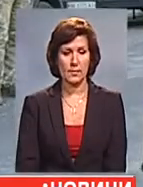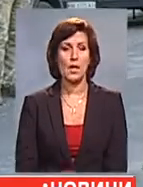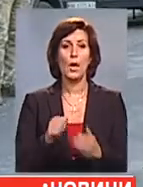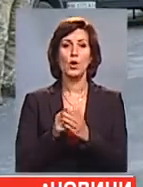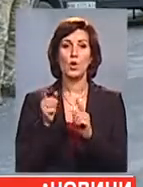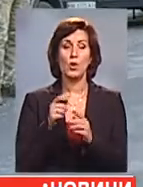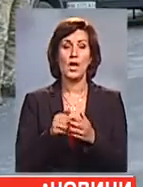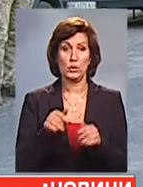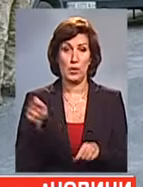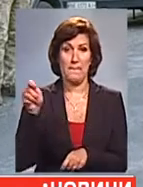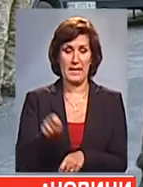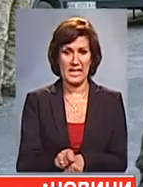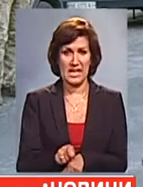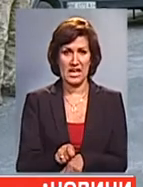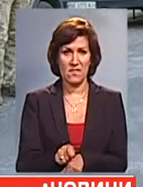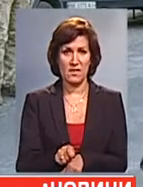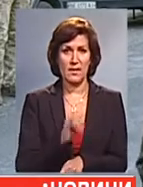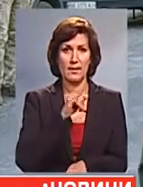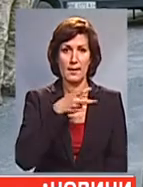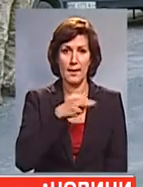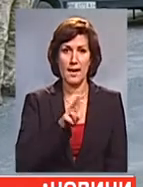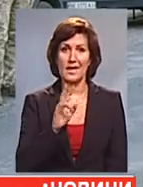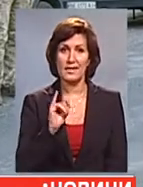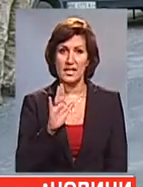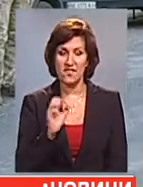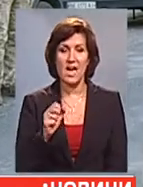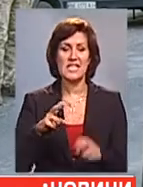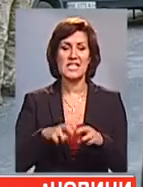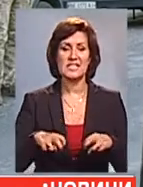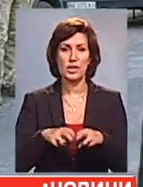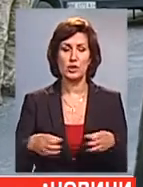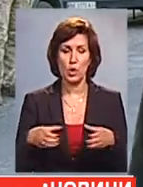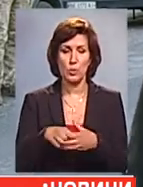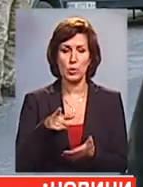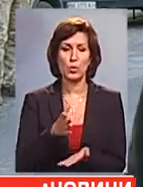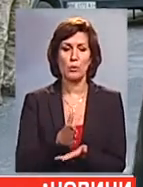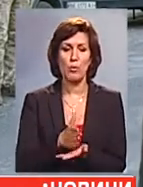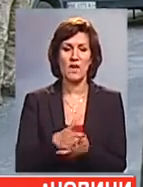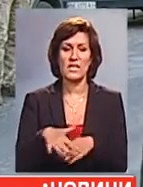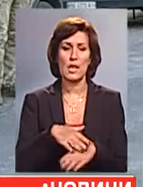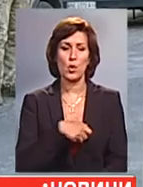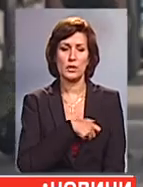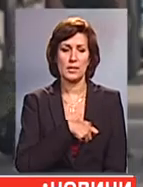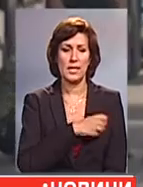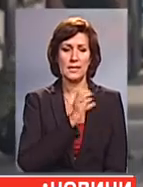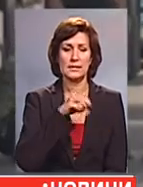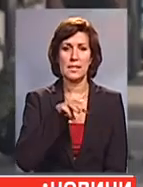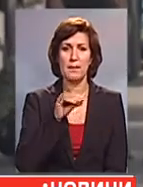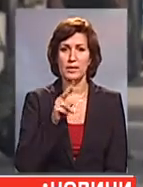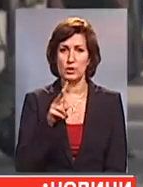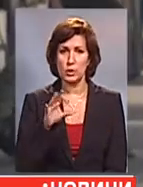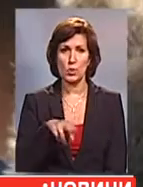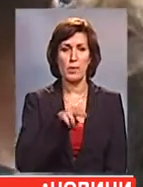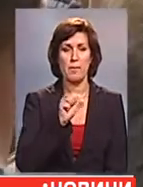До того, як сюди приїхав Ілля Ківа і слідча оперативна група, тут побували народні депутати Семен Семенченко